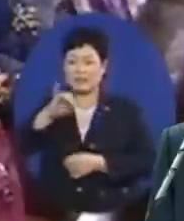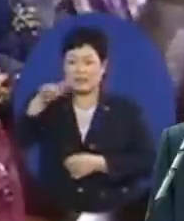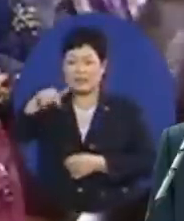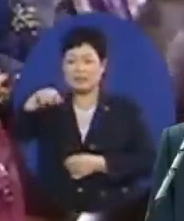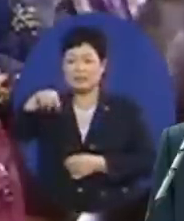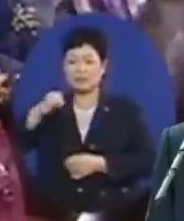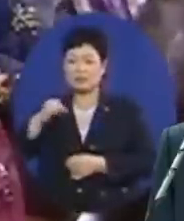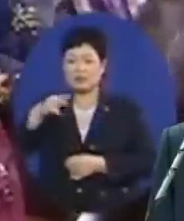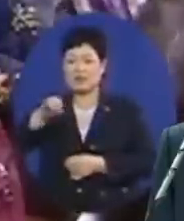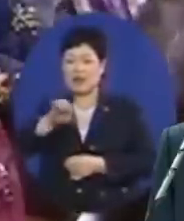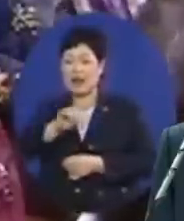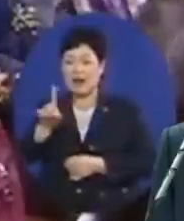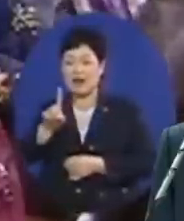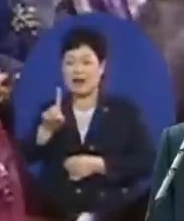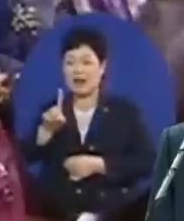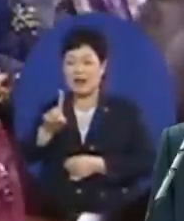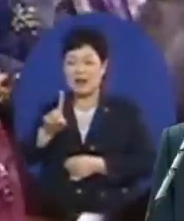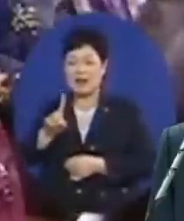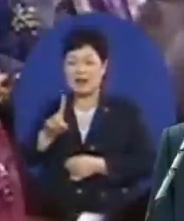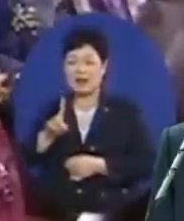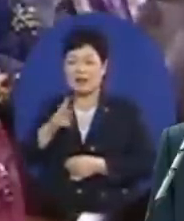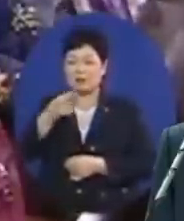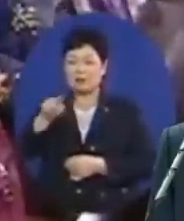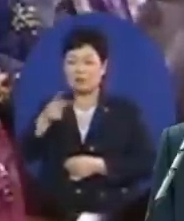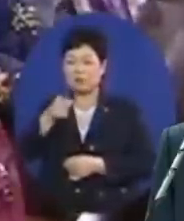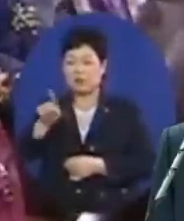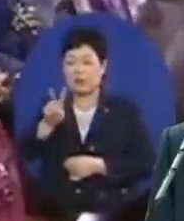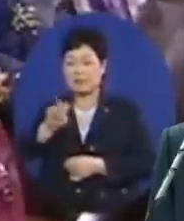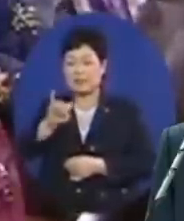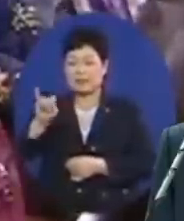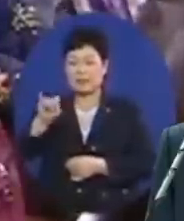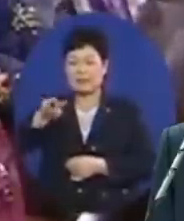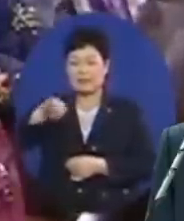있다. 그러므로 두나미스를 가지고 있는